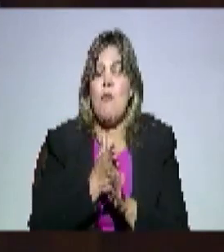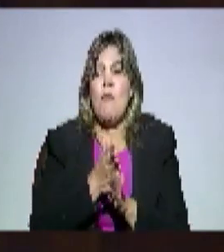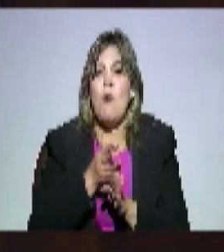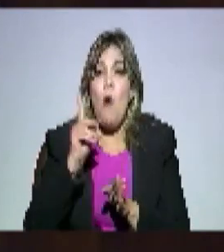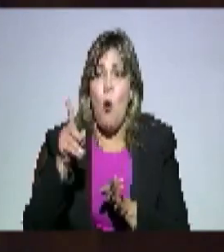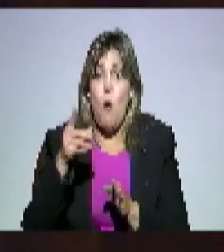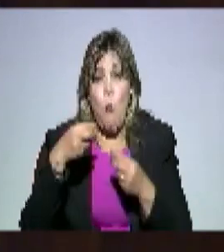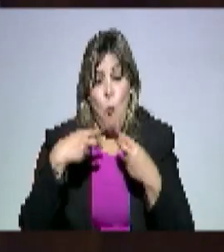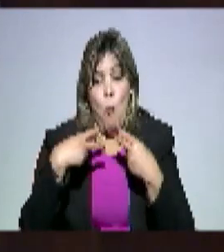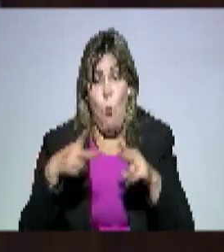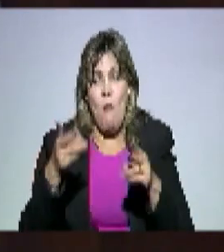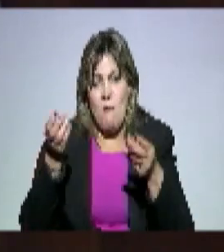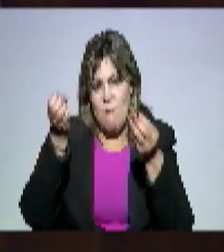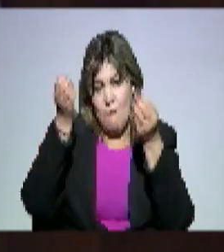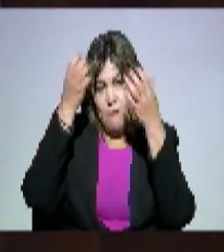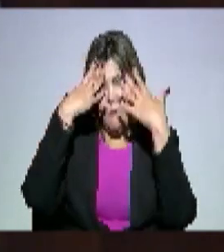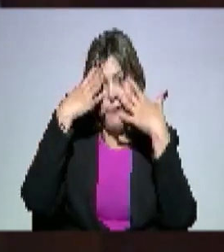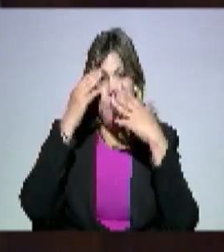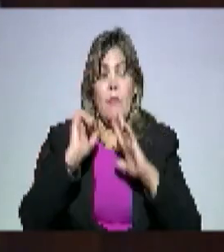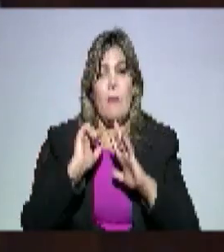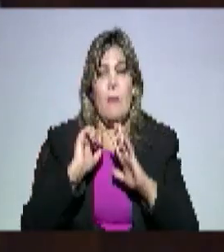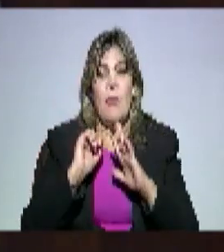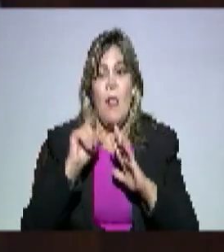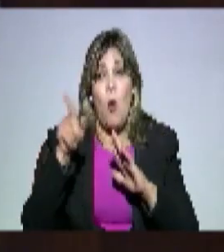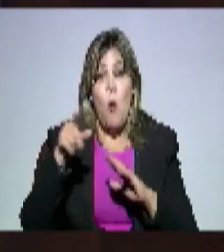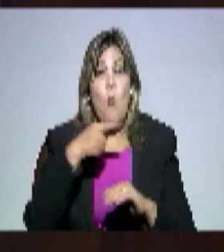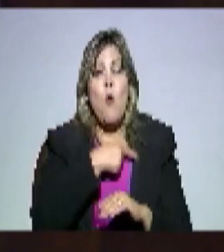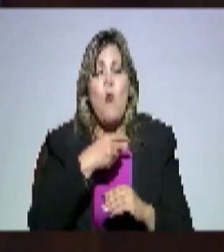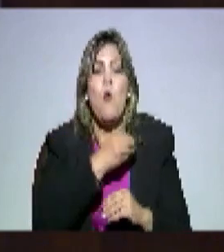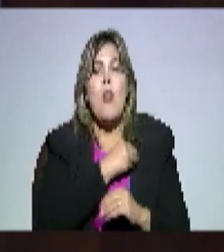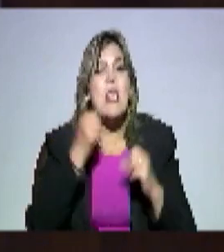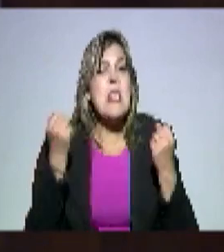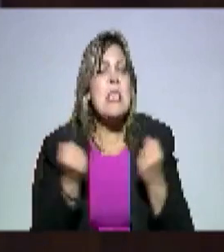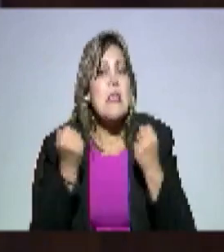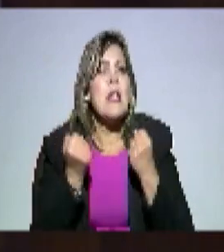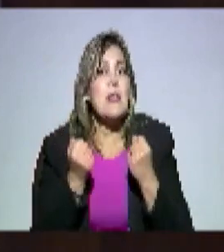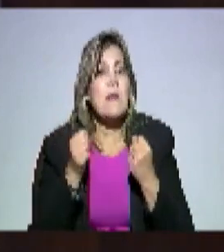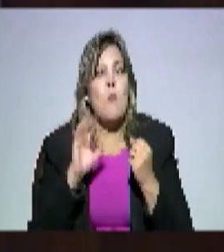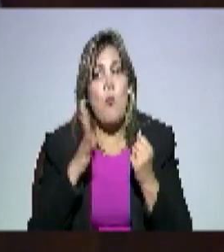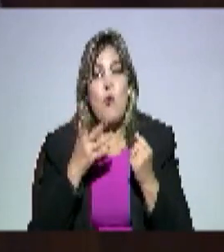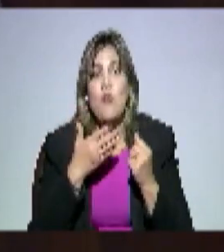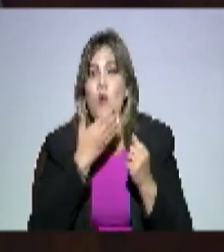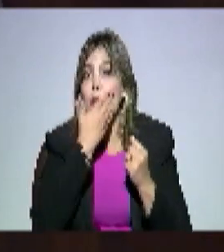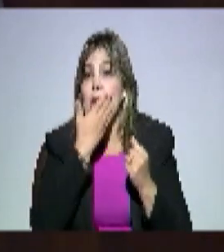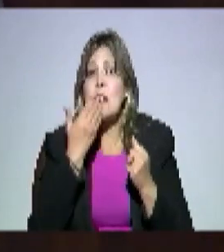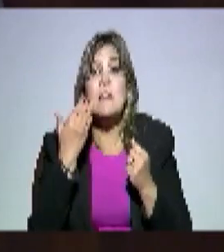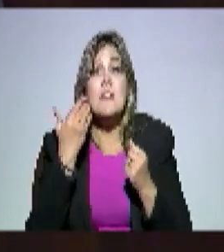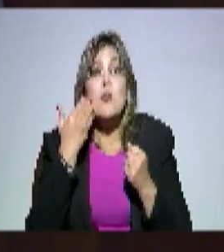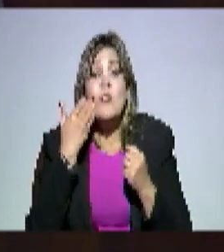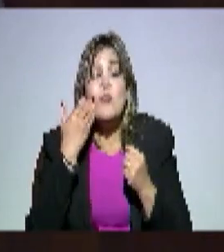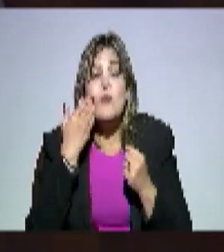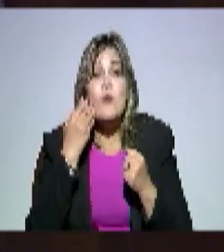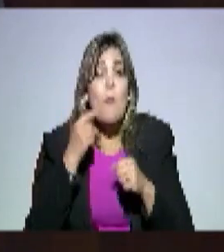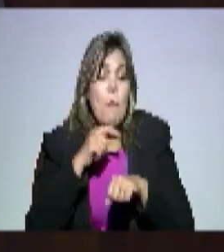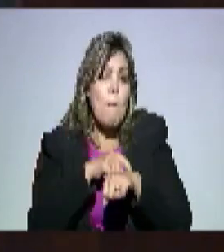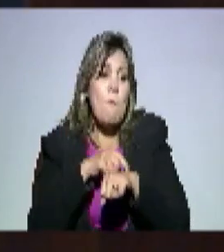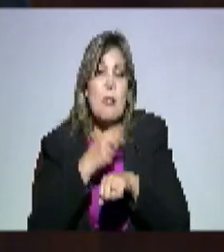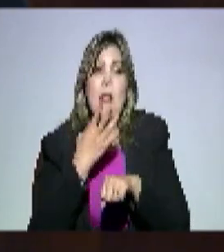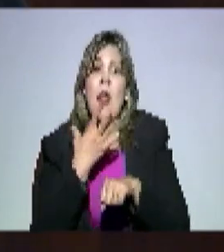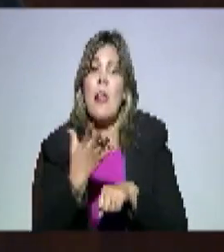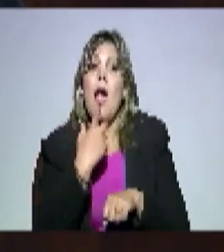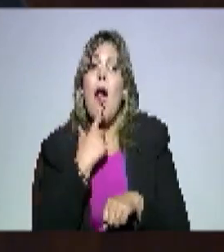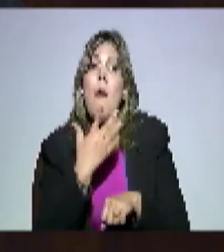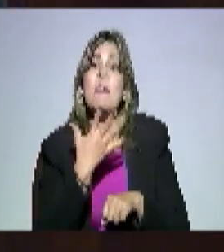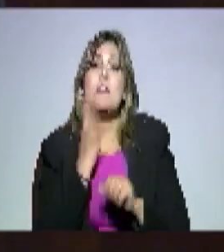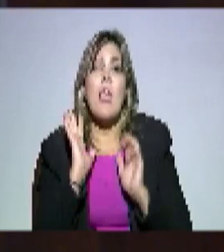على كده او باخد منه ما يناسبني من تدريب ان شاء الله ابع راف يقول لي صوم انقطاعي خمس دقائق من ساعه ما تصحى